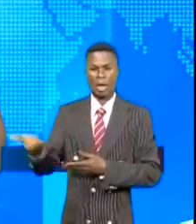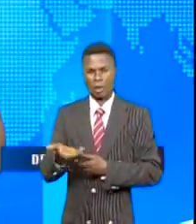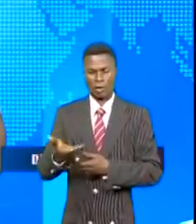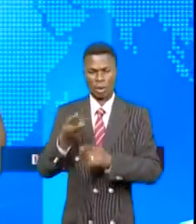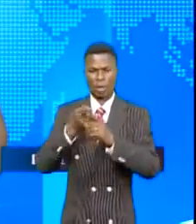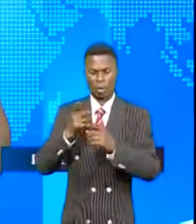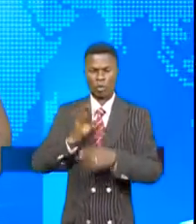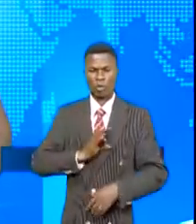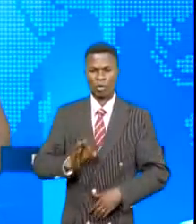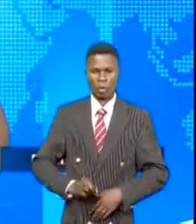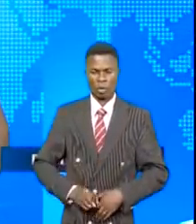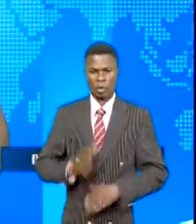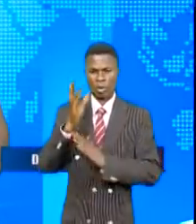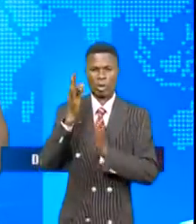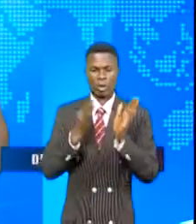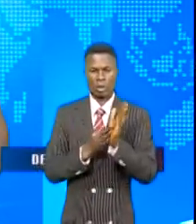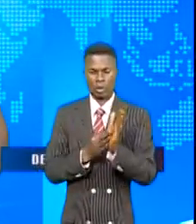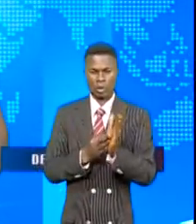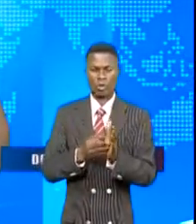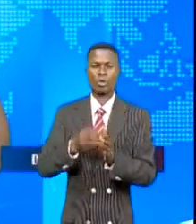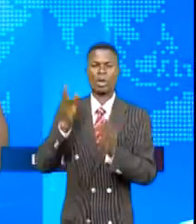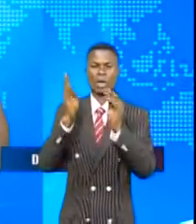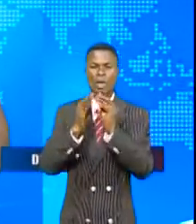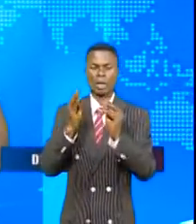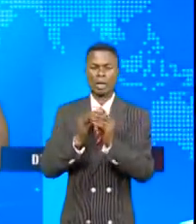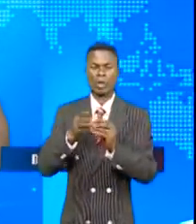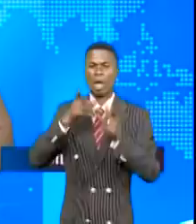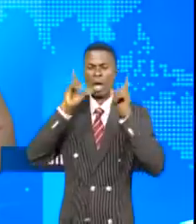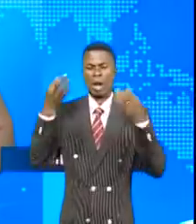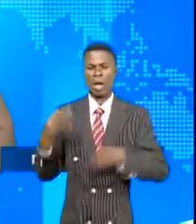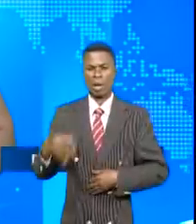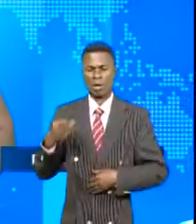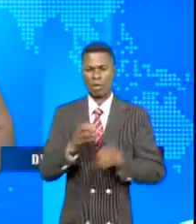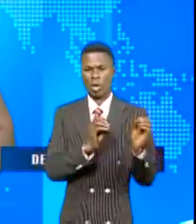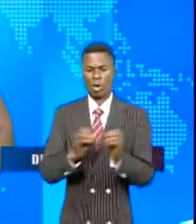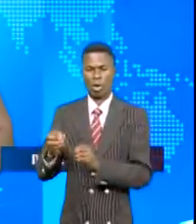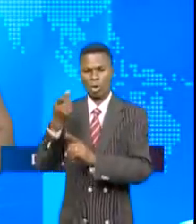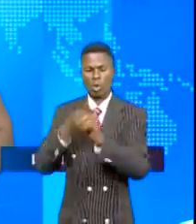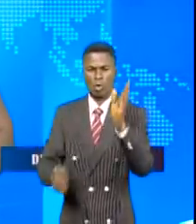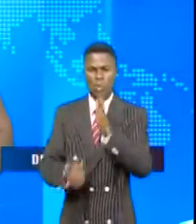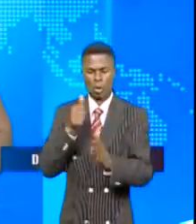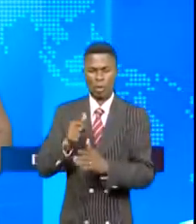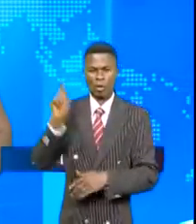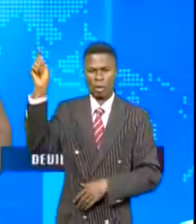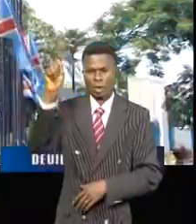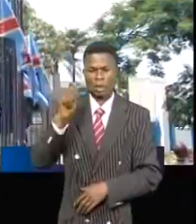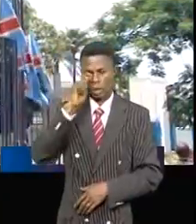président Tshisekedi au 18e sommet de la francophonie qui se tiendra en novembre en Tunisie.